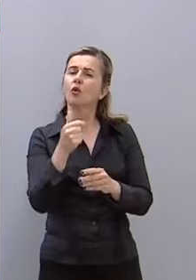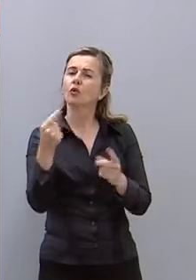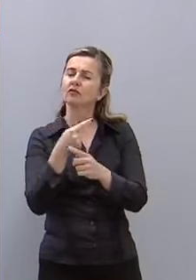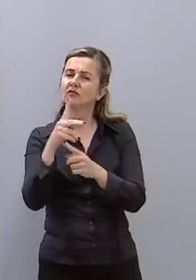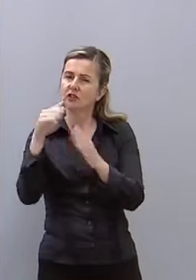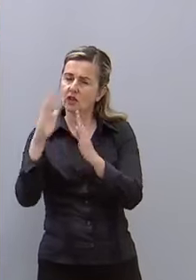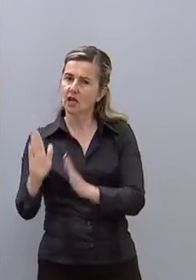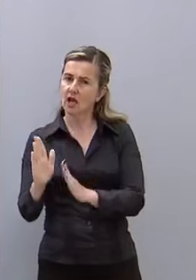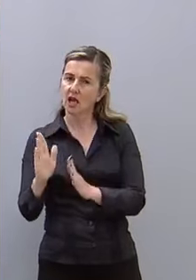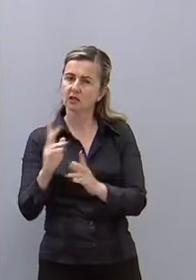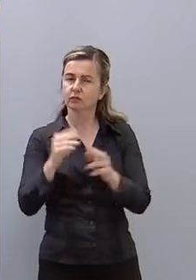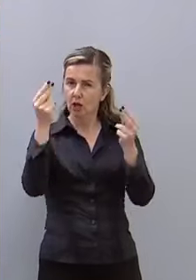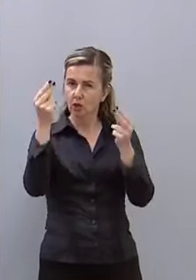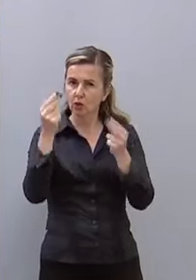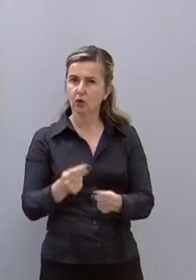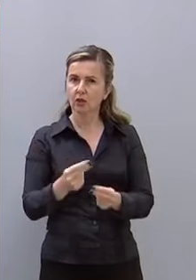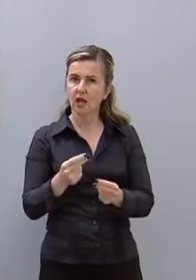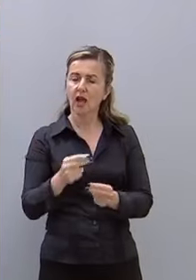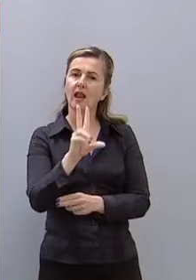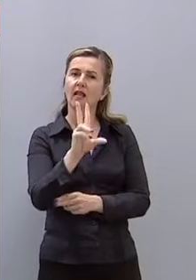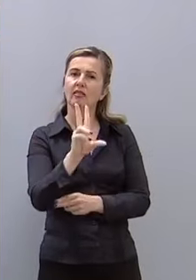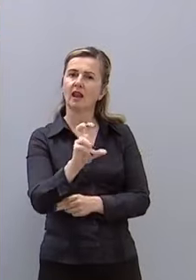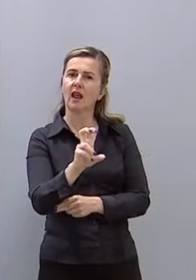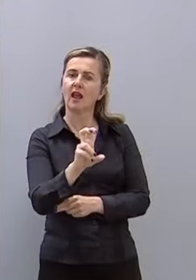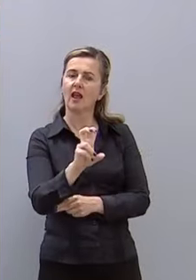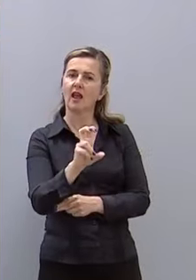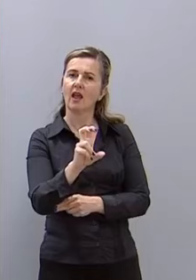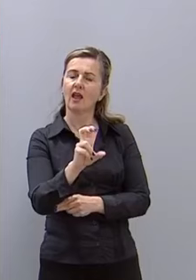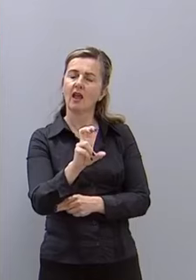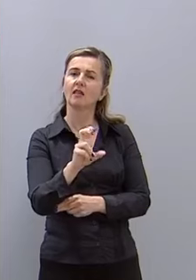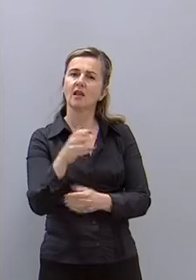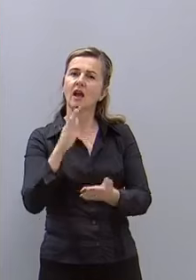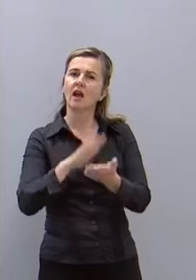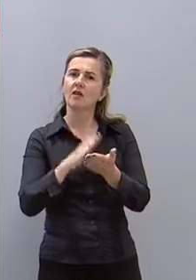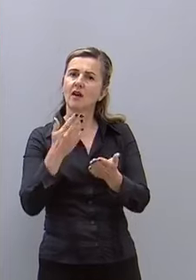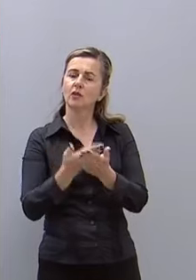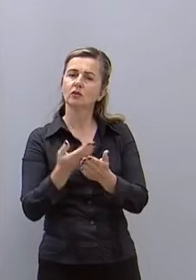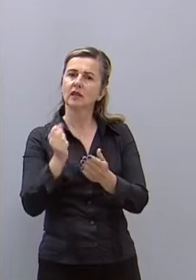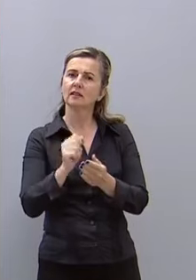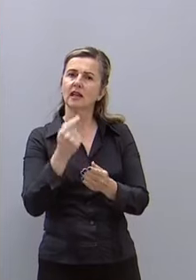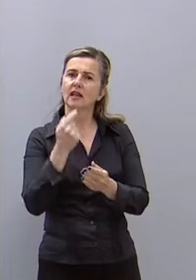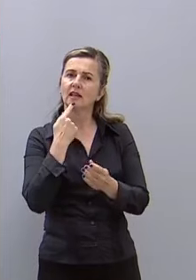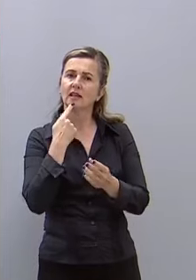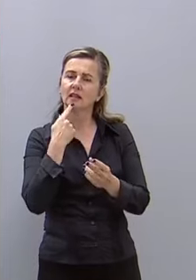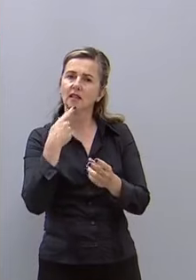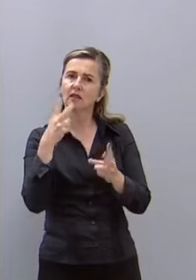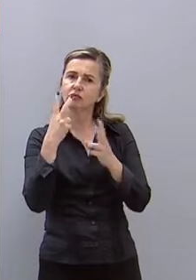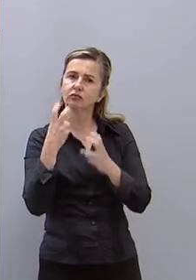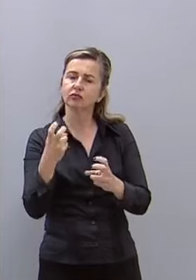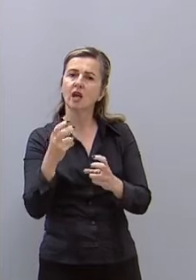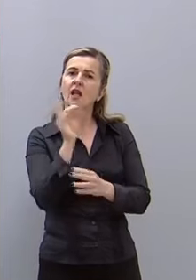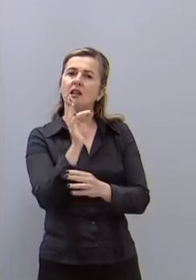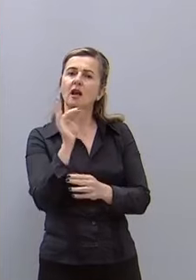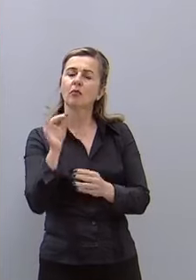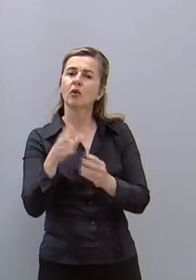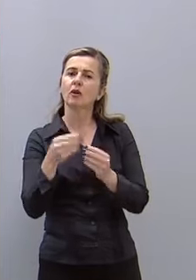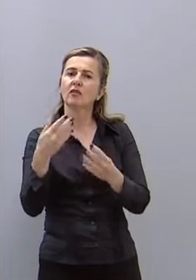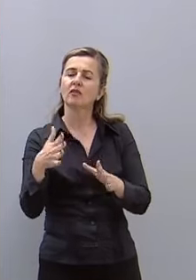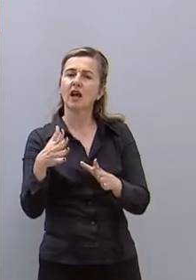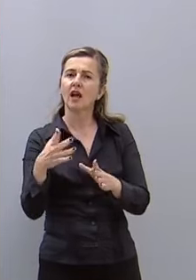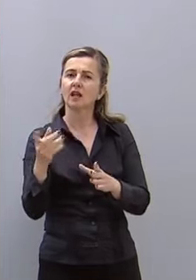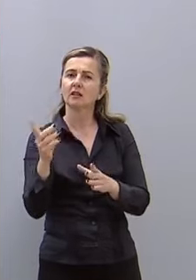per un totale di 30 considerati anche quelli che appunto sono stati riscontrati tramite tamponi effettuati in